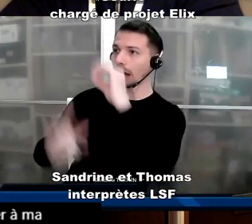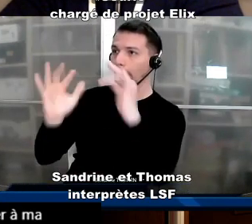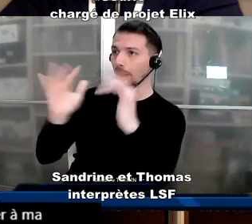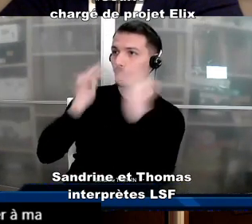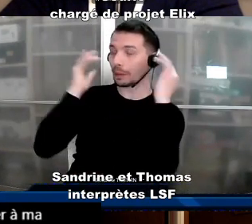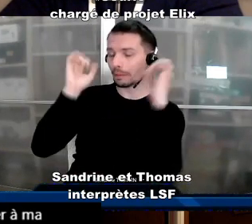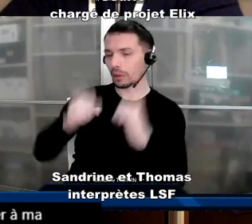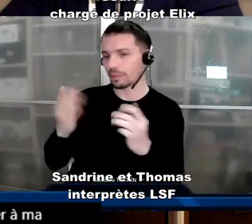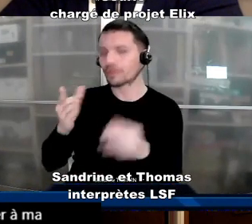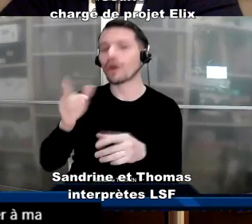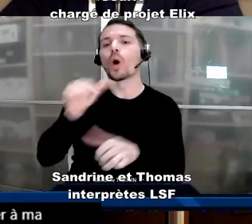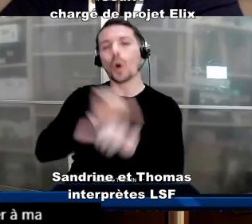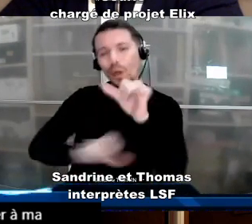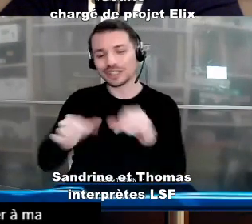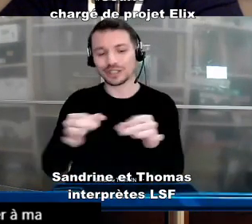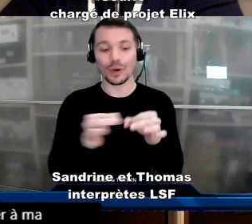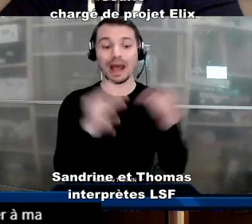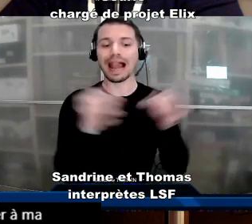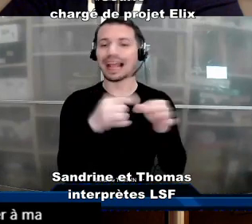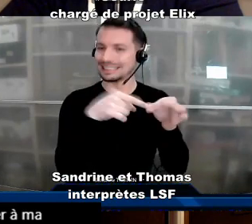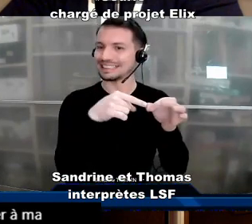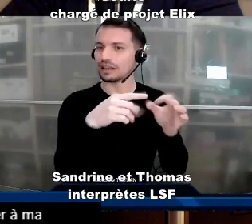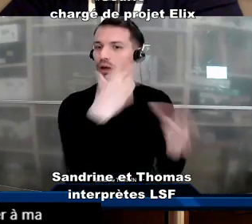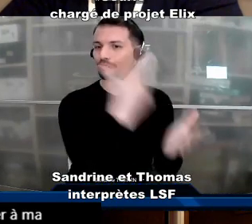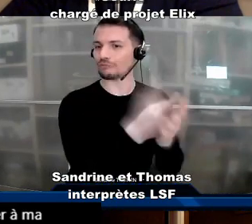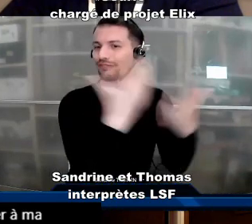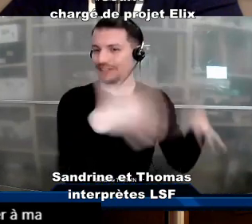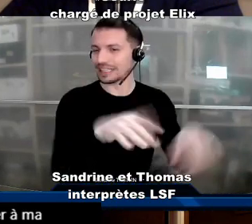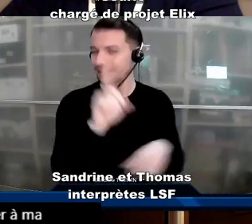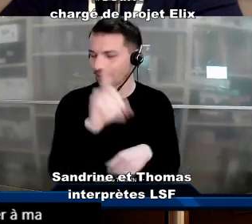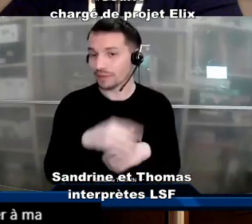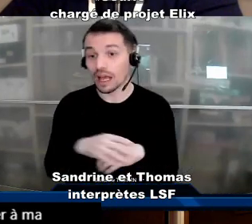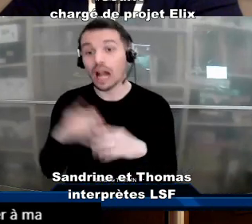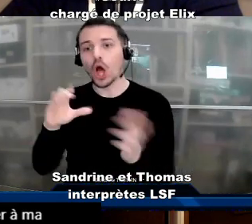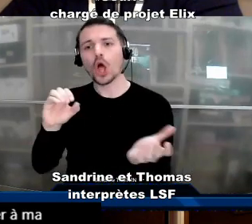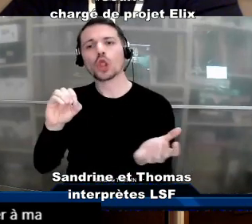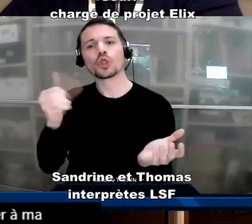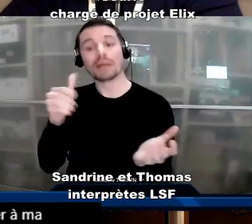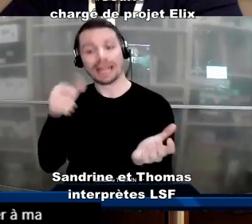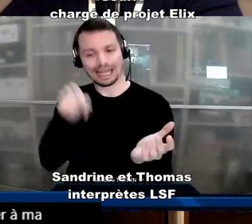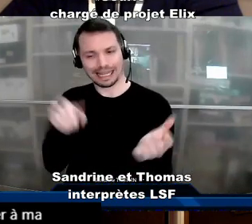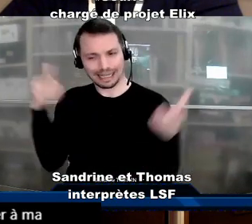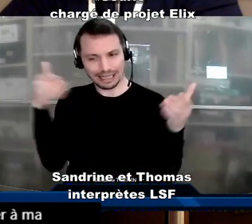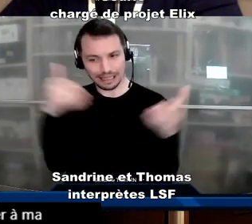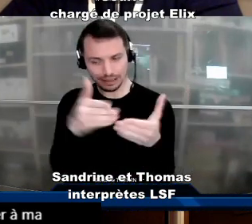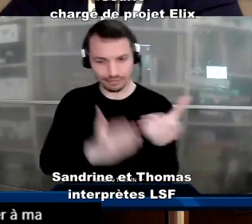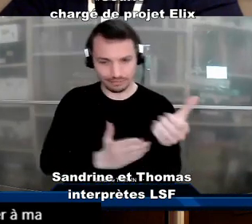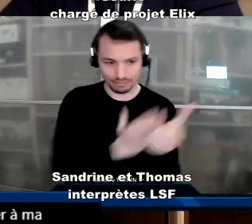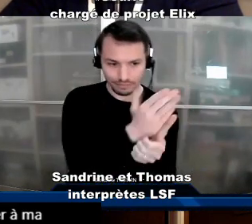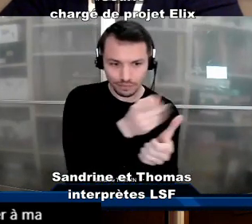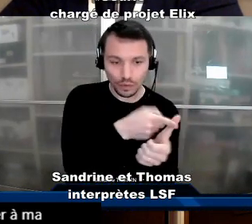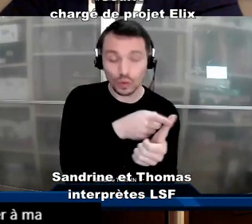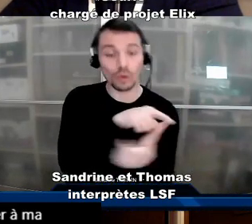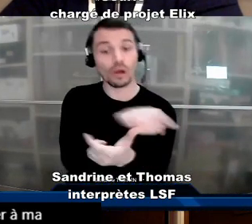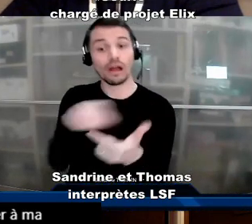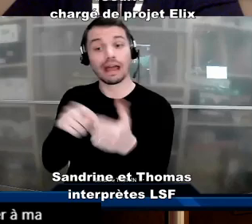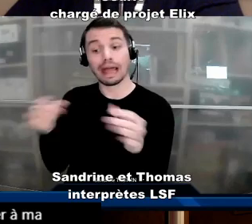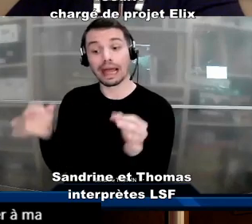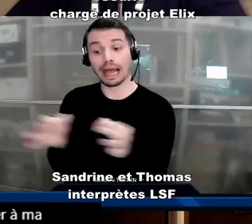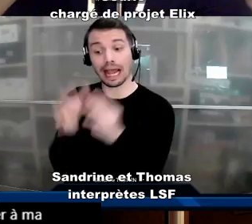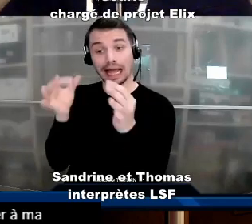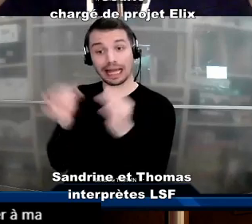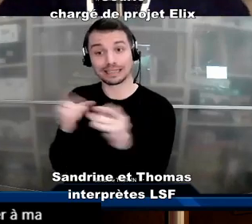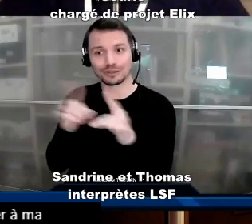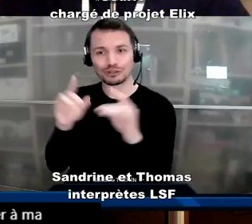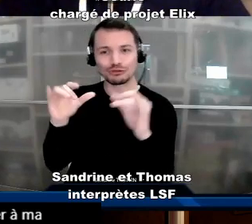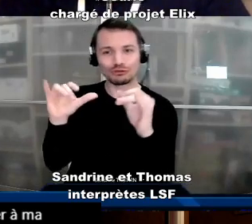Elix. Ça, je dirais que c'est pour la partie numérique, mais en fait, il n'y a pas que cette partie-là numérique. Hein, Elix, c'est aussi des jeux et